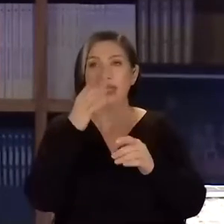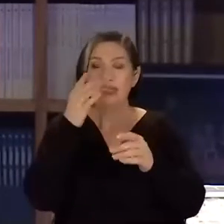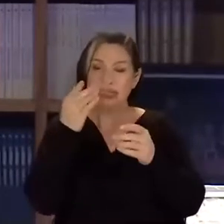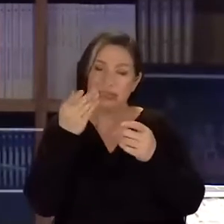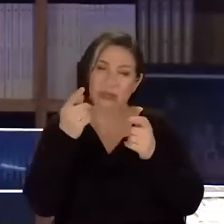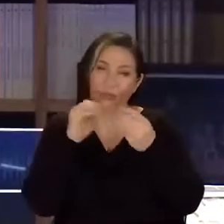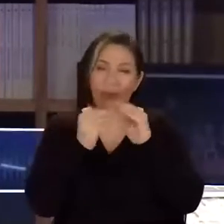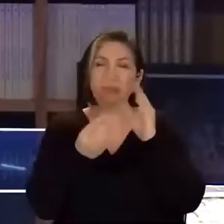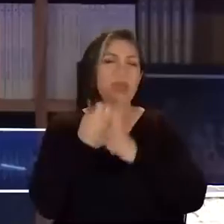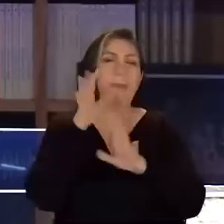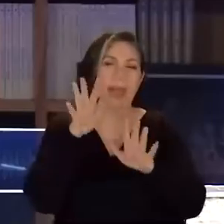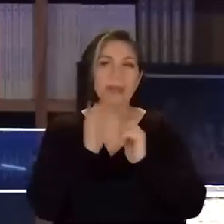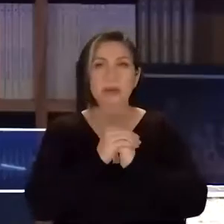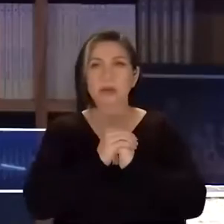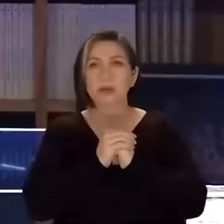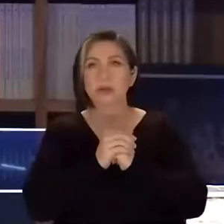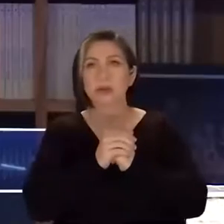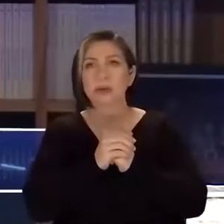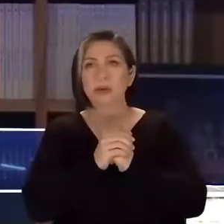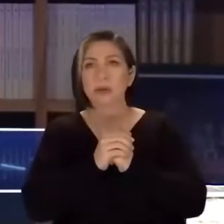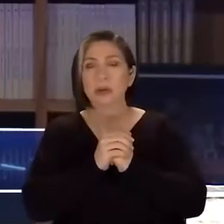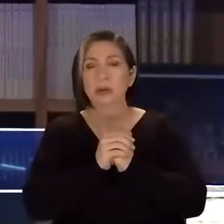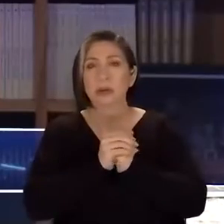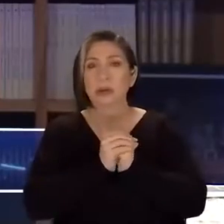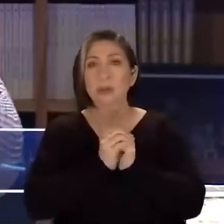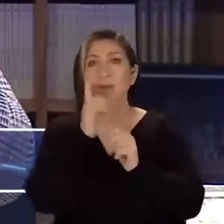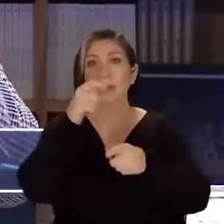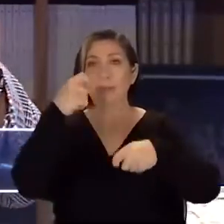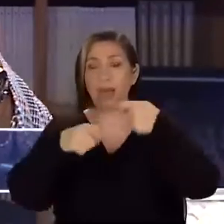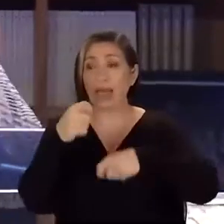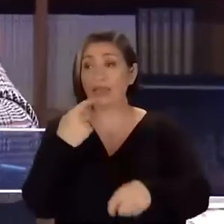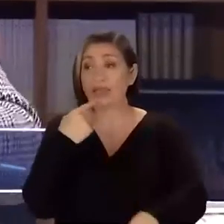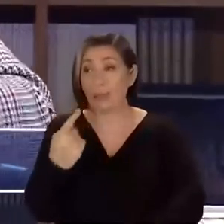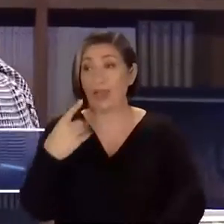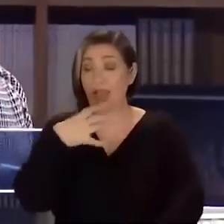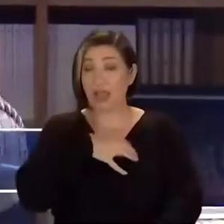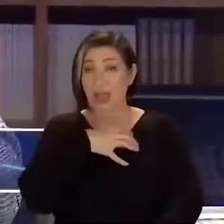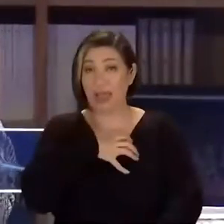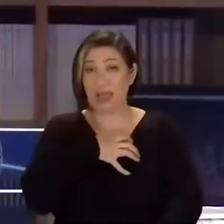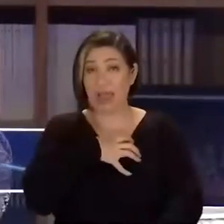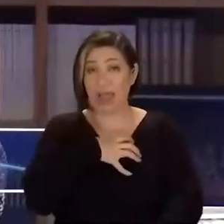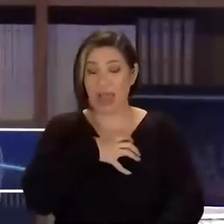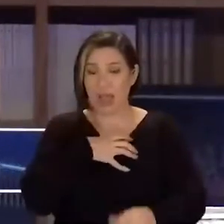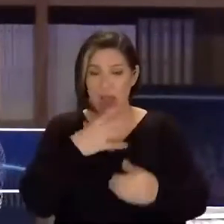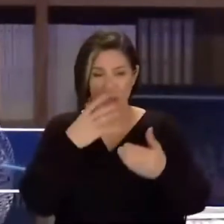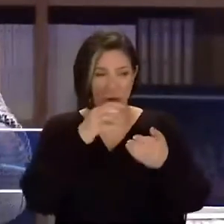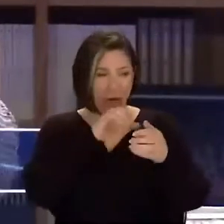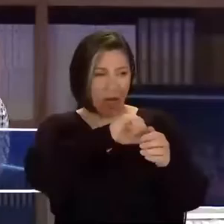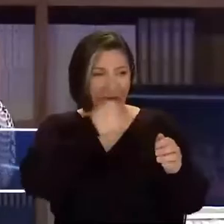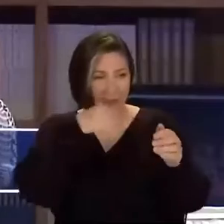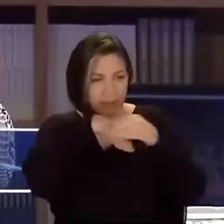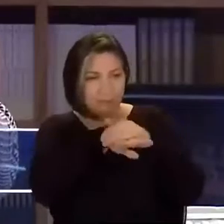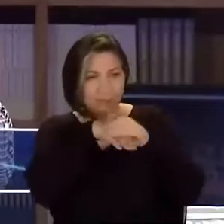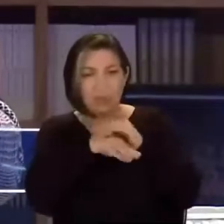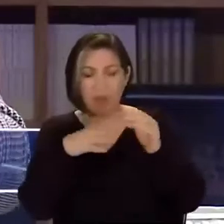çıkar. Yani sonuçta bir banka demek ki kendi hazinesinin varlığının